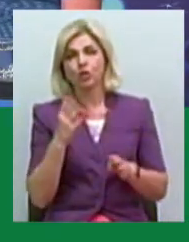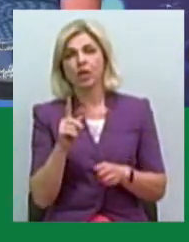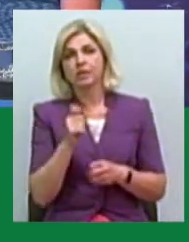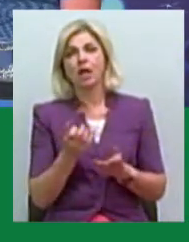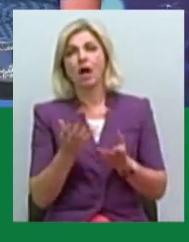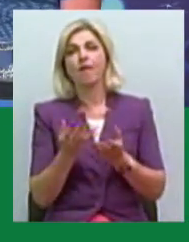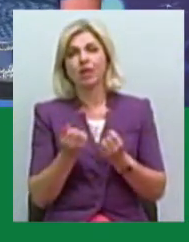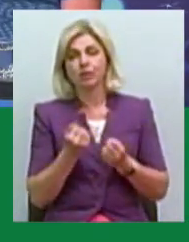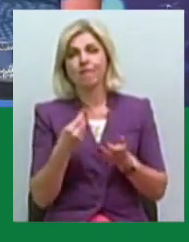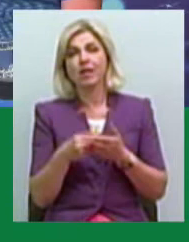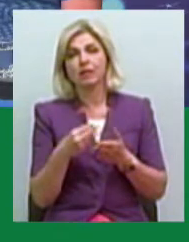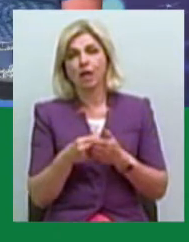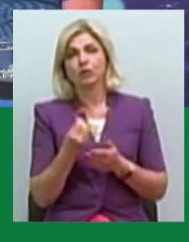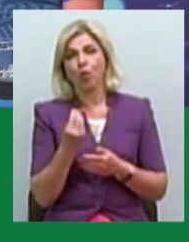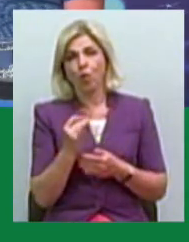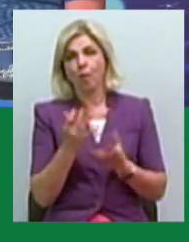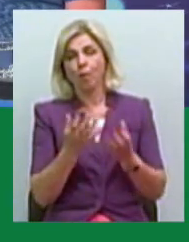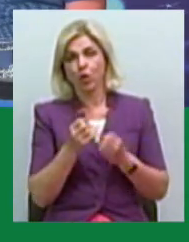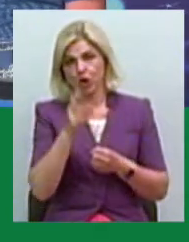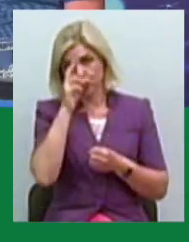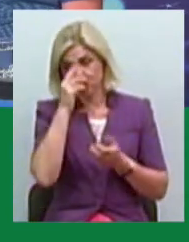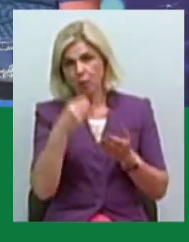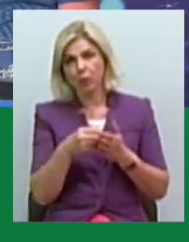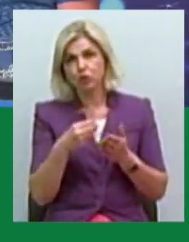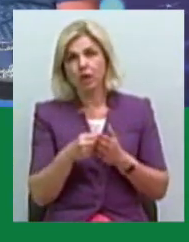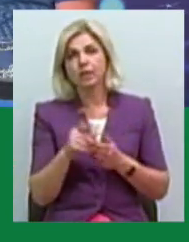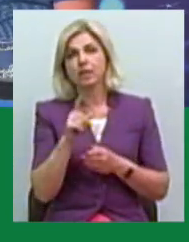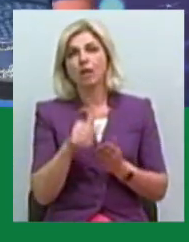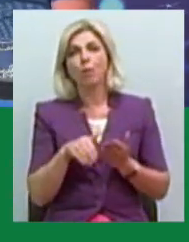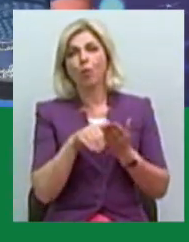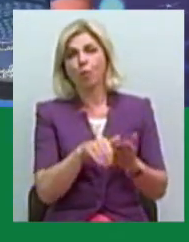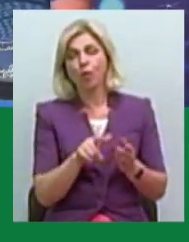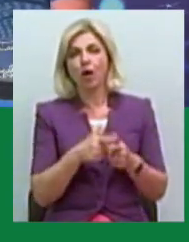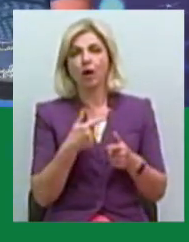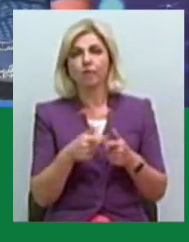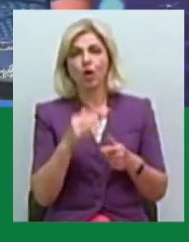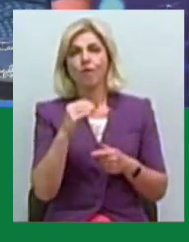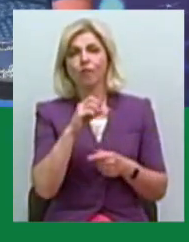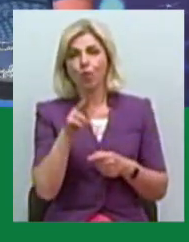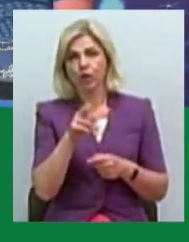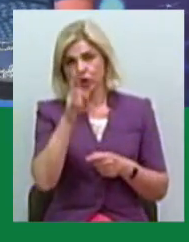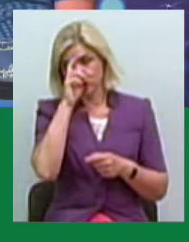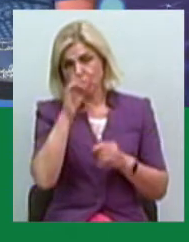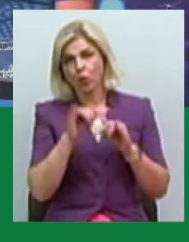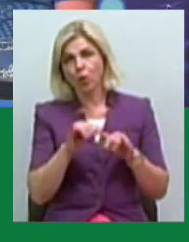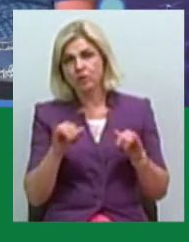коштів і отримують кошти з державного бюджету за допомогою там або фондів державного розвитку,